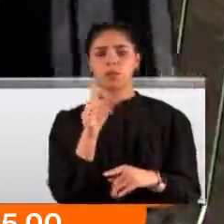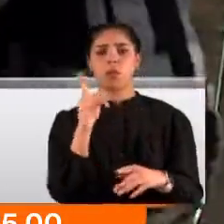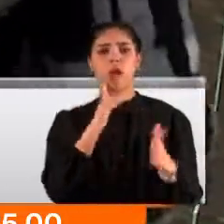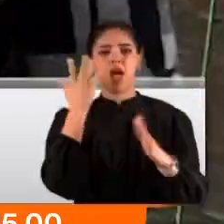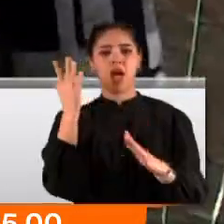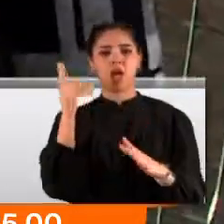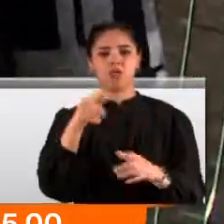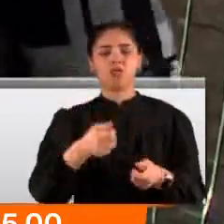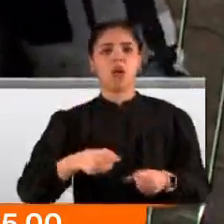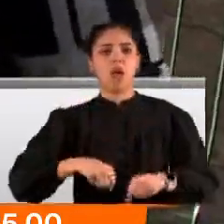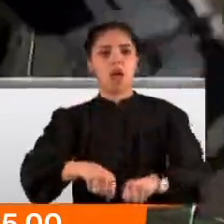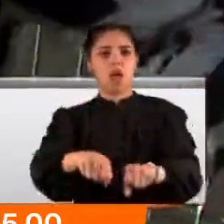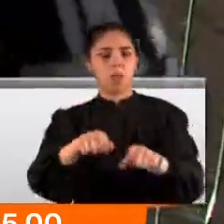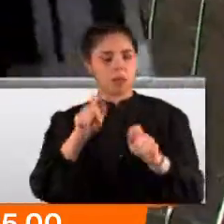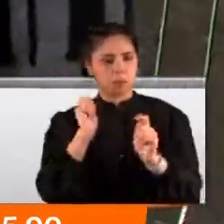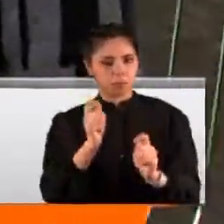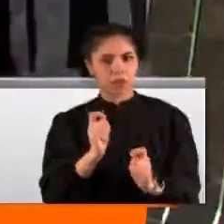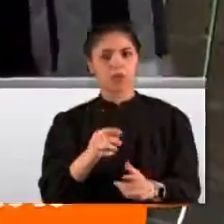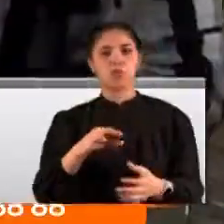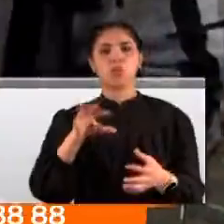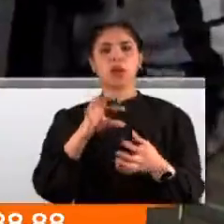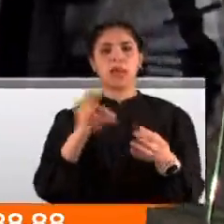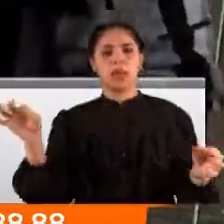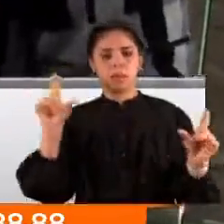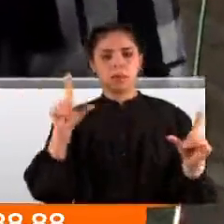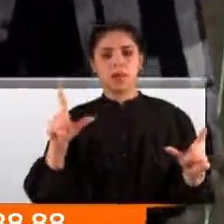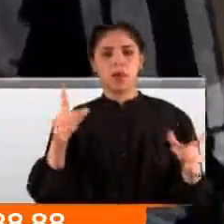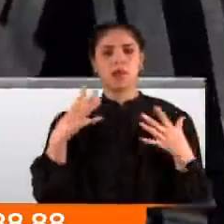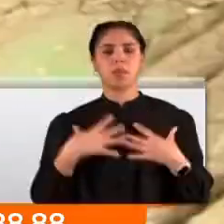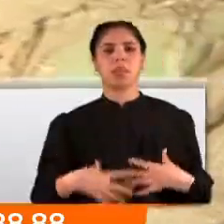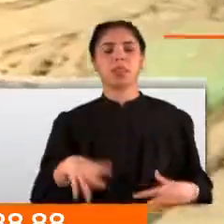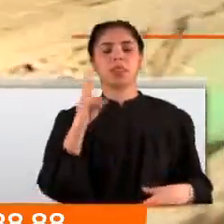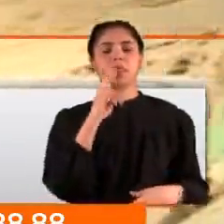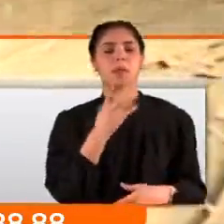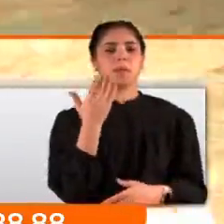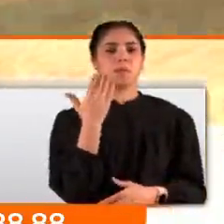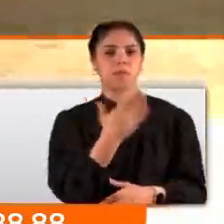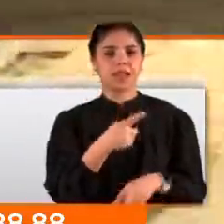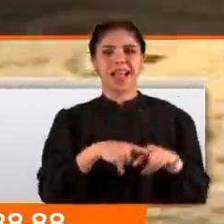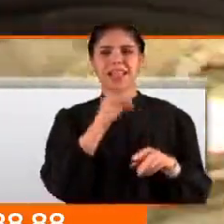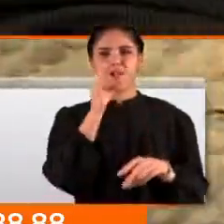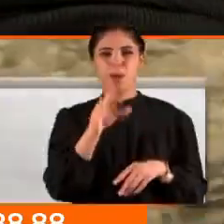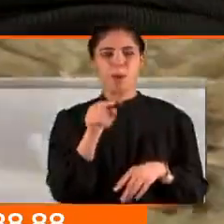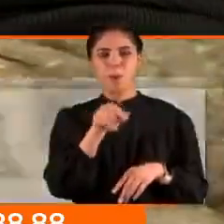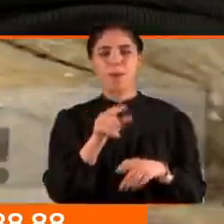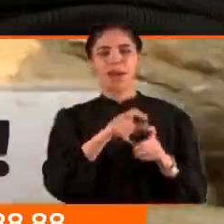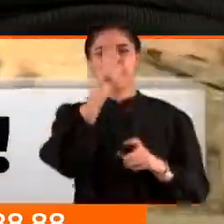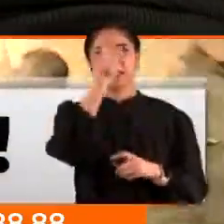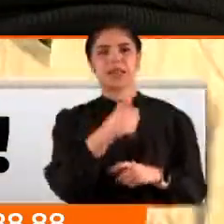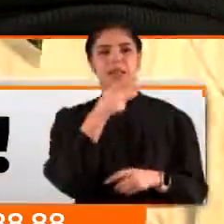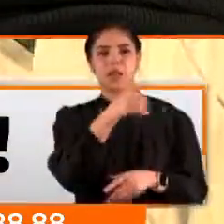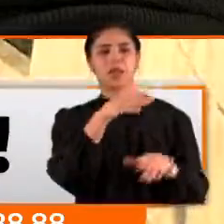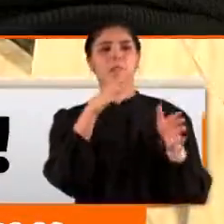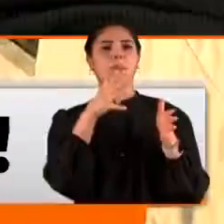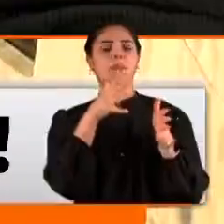el arabası olur ip olur koltuğunda bina yapacak olur hem de üzeri tertemizmiş ATV haber Sinan Ser doğanın deposuna da